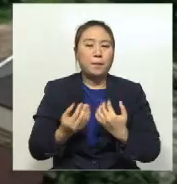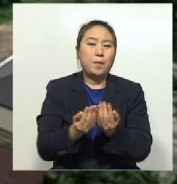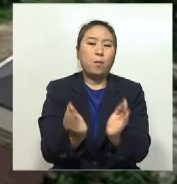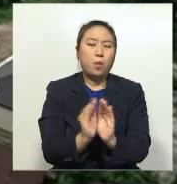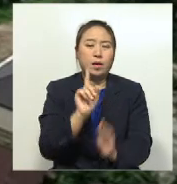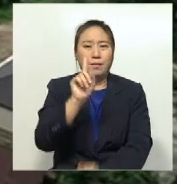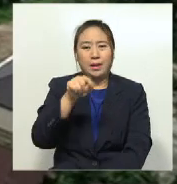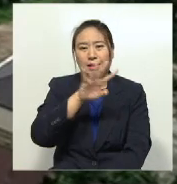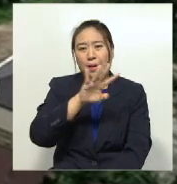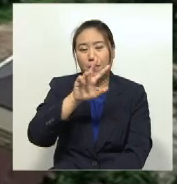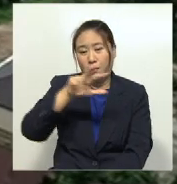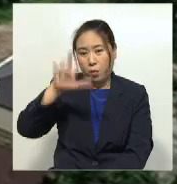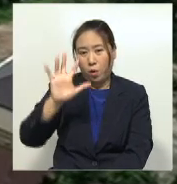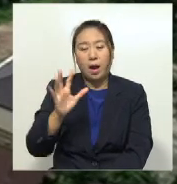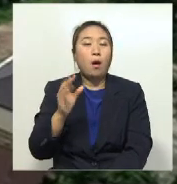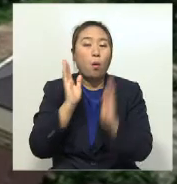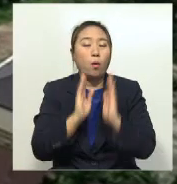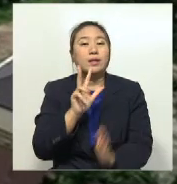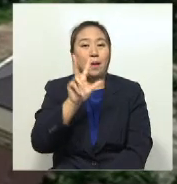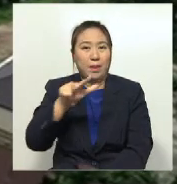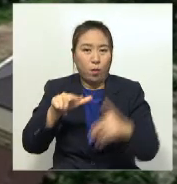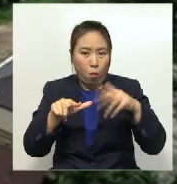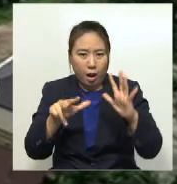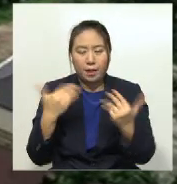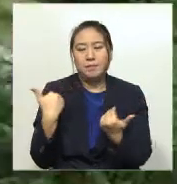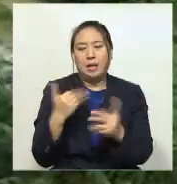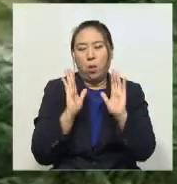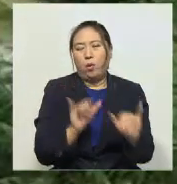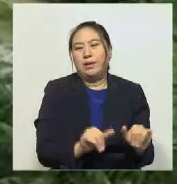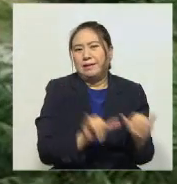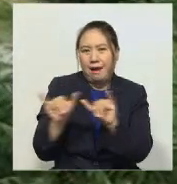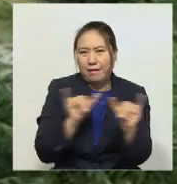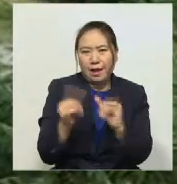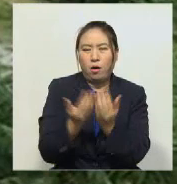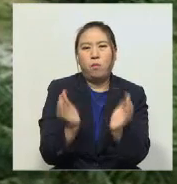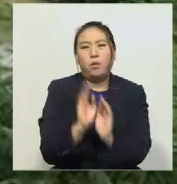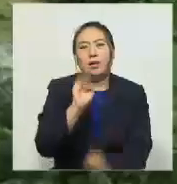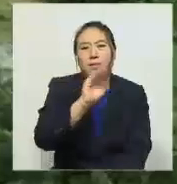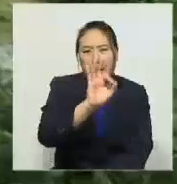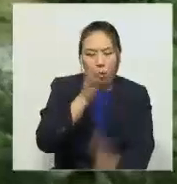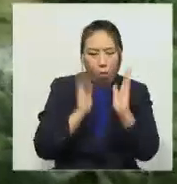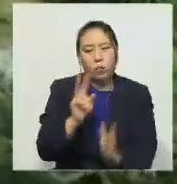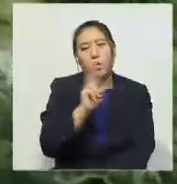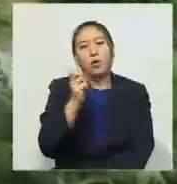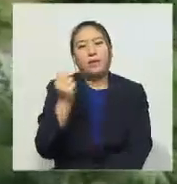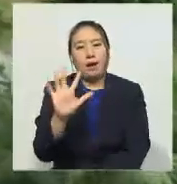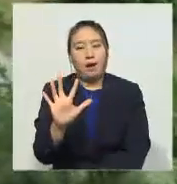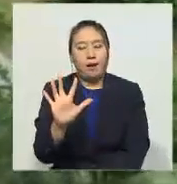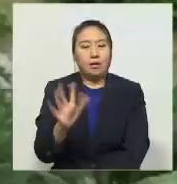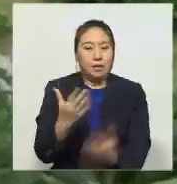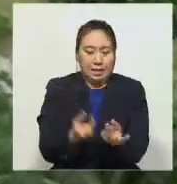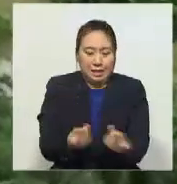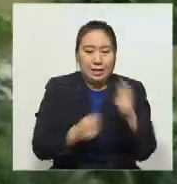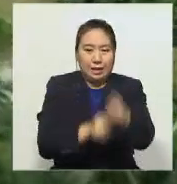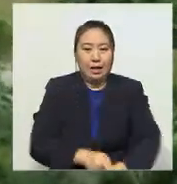วเรือน 3,654 คนและมีการอพยพ49ครัวเรือน215คนค่ะส่วนพื้นที่การเกษตรเสียห